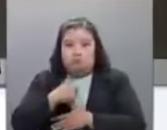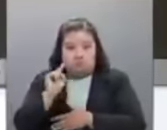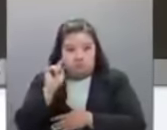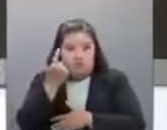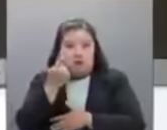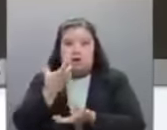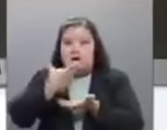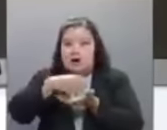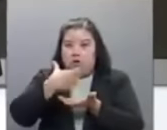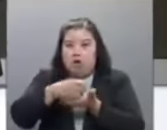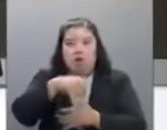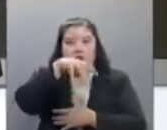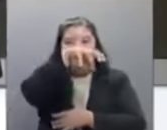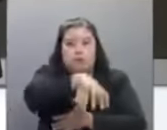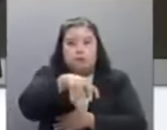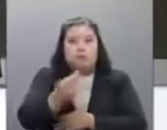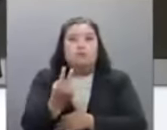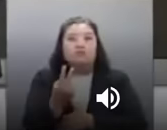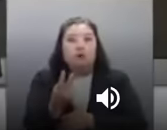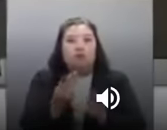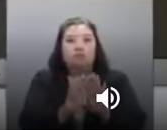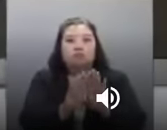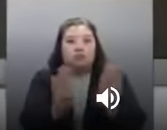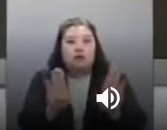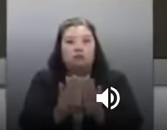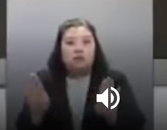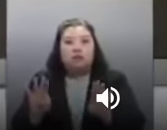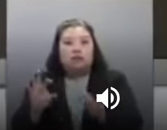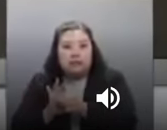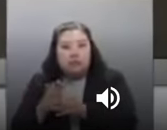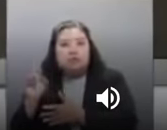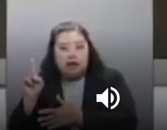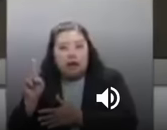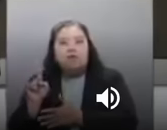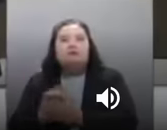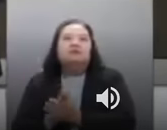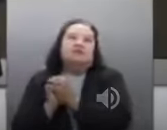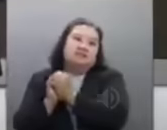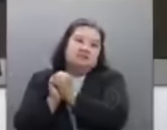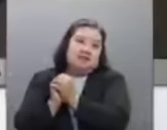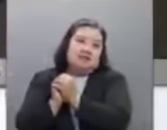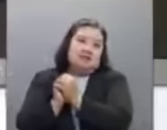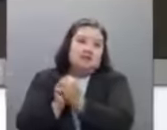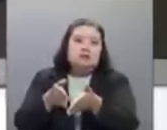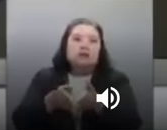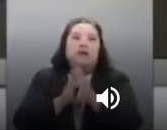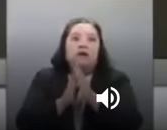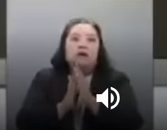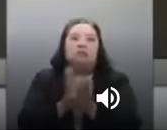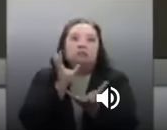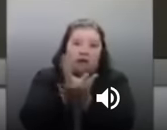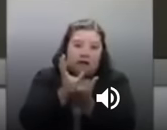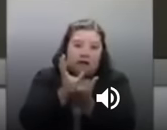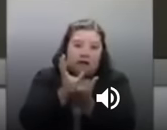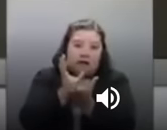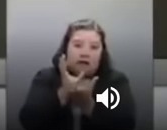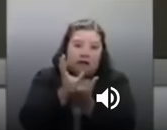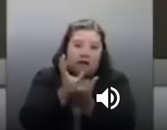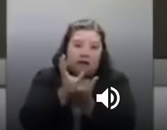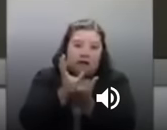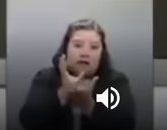ด2เมืองใหม่ที่มีทุนจีนสีเทาเต็มไปด้วยคาสิโนพนันออนไลน์สแกมเมอร์และยาเสพติด